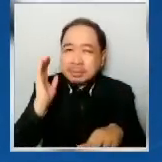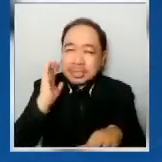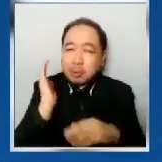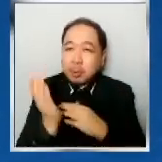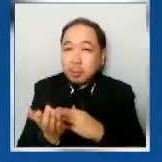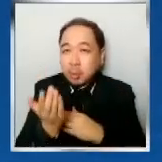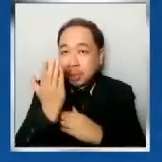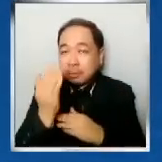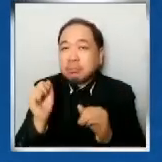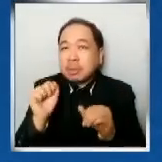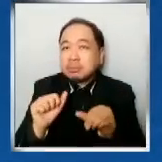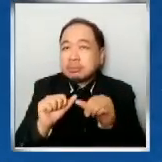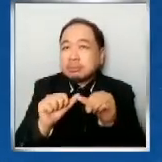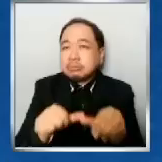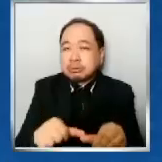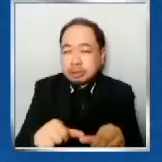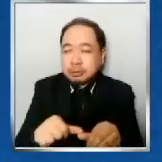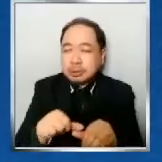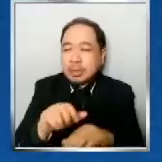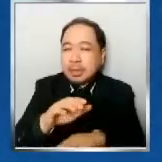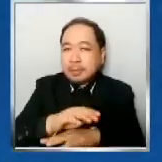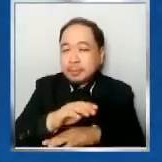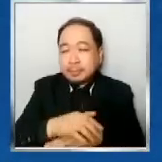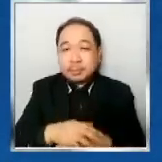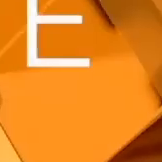maaaring magpatuloy pa hanggang sa hapon.